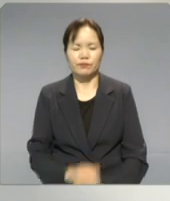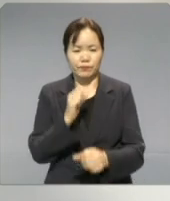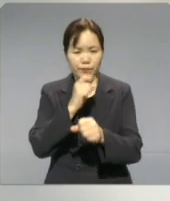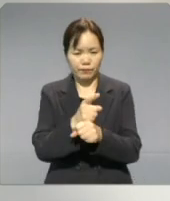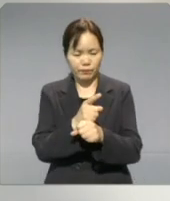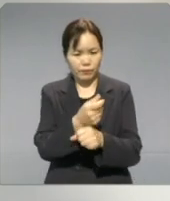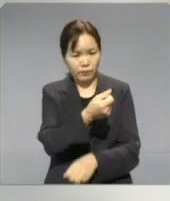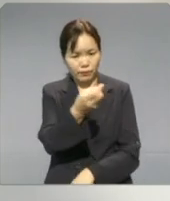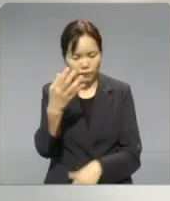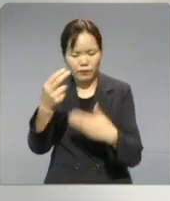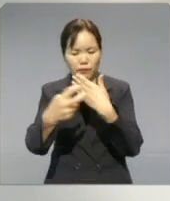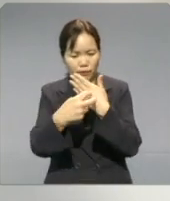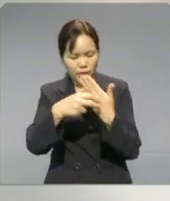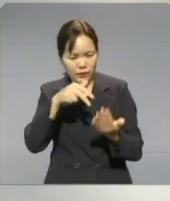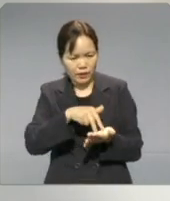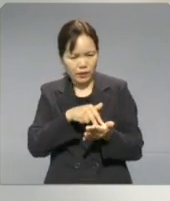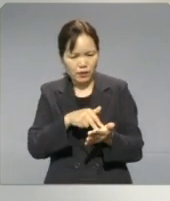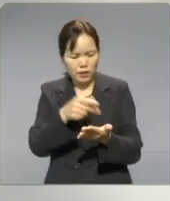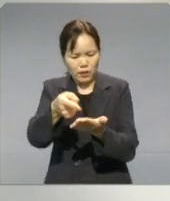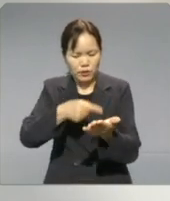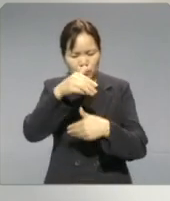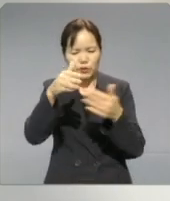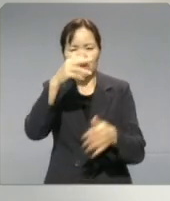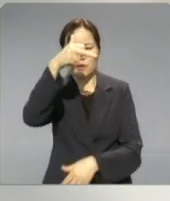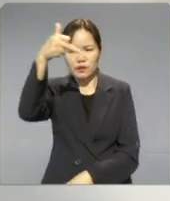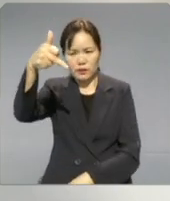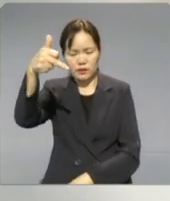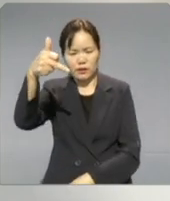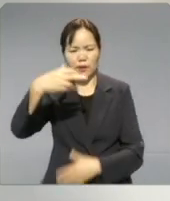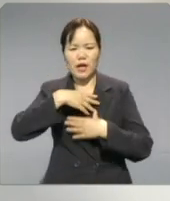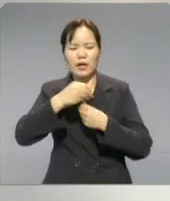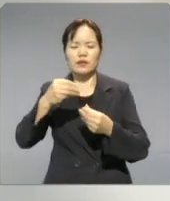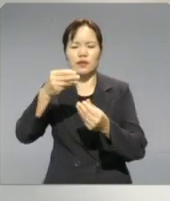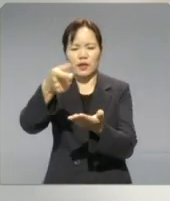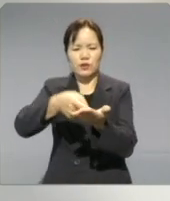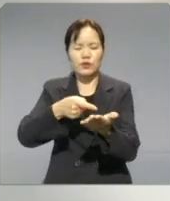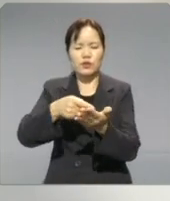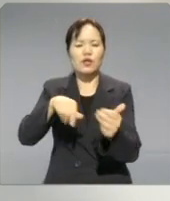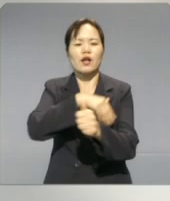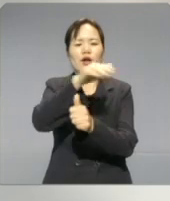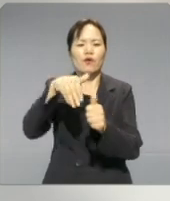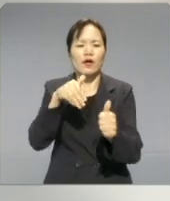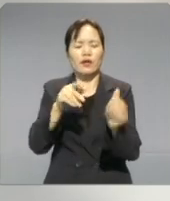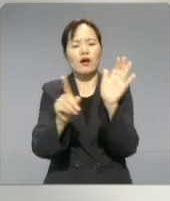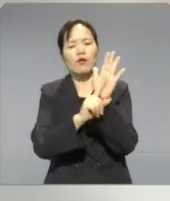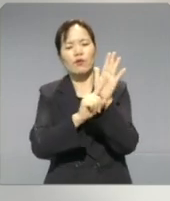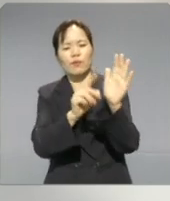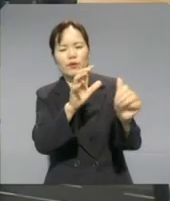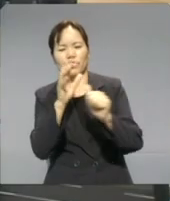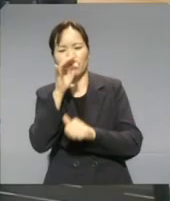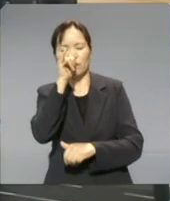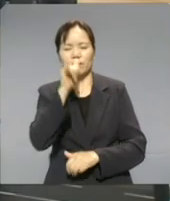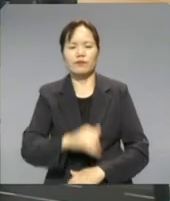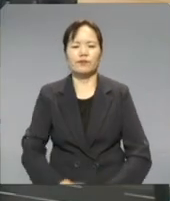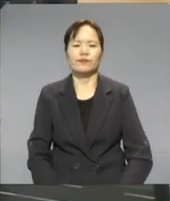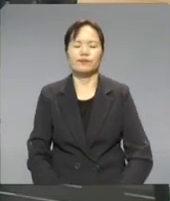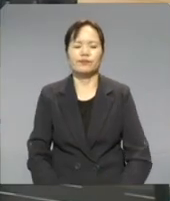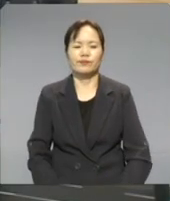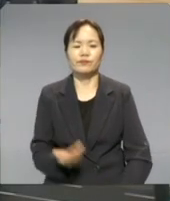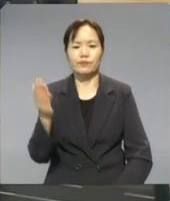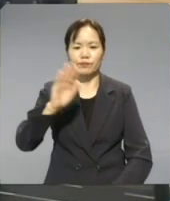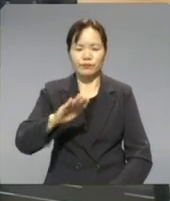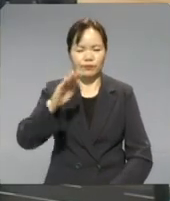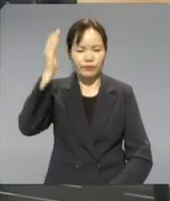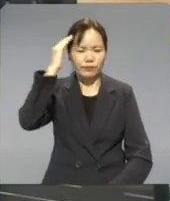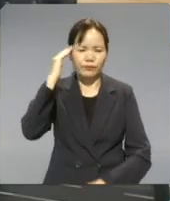벌써부터 몇몇 병원에선 수술실 cctv를 안전한 수술 환경 홍보수단으로 활용하고 있습니다 하지만